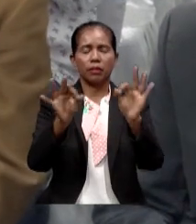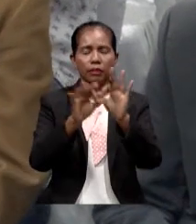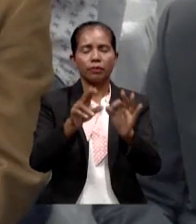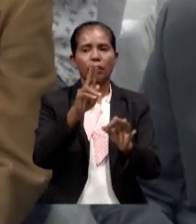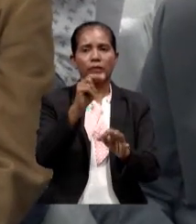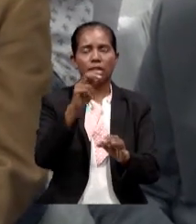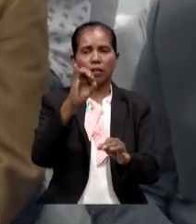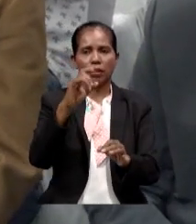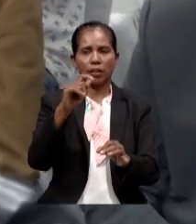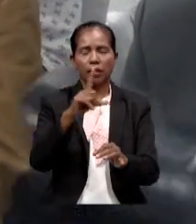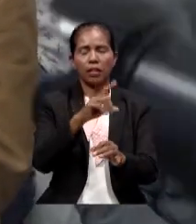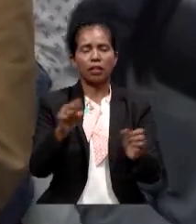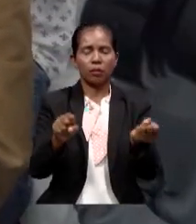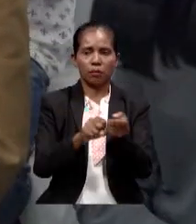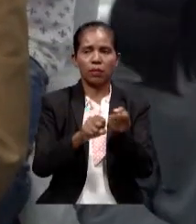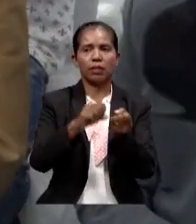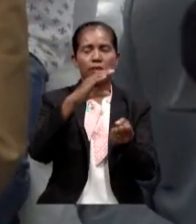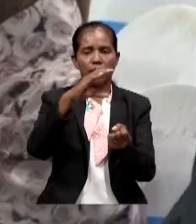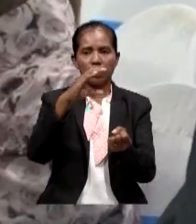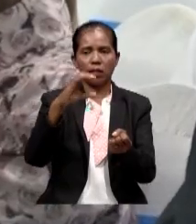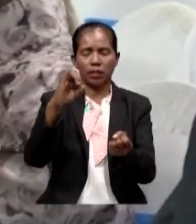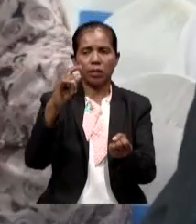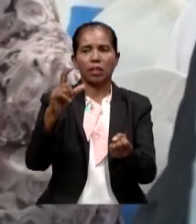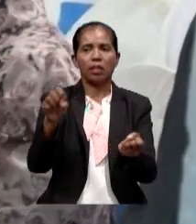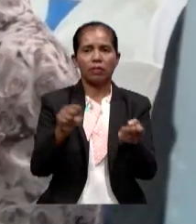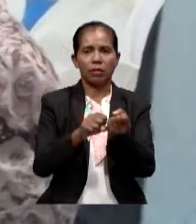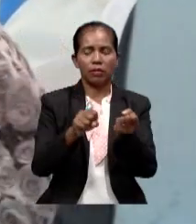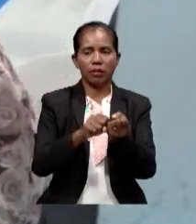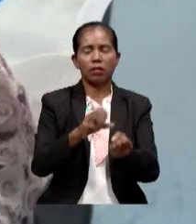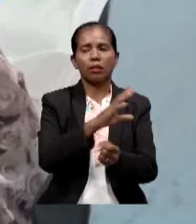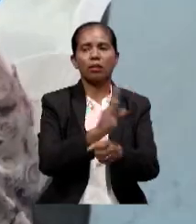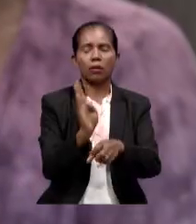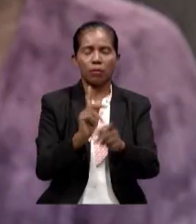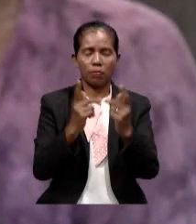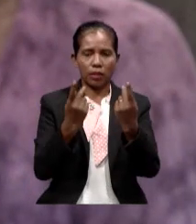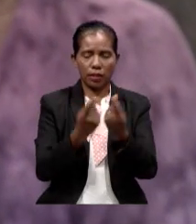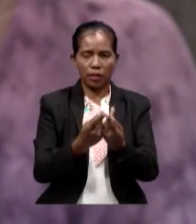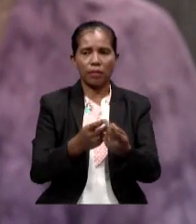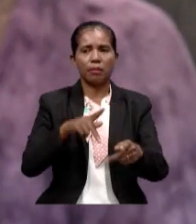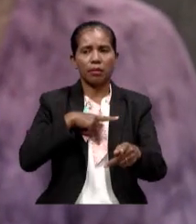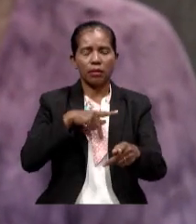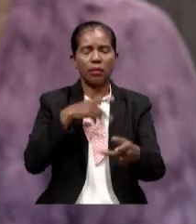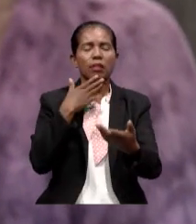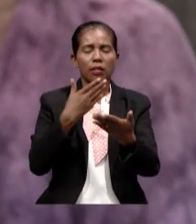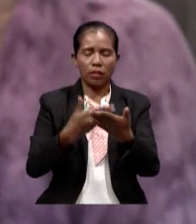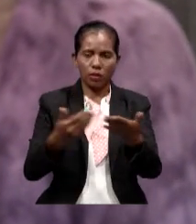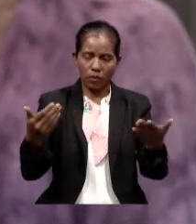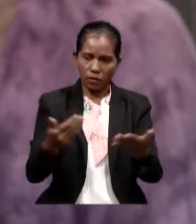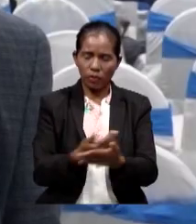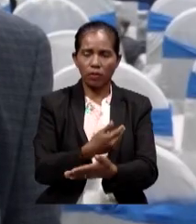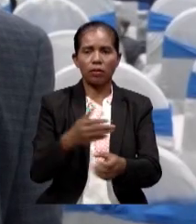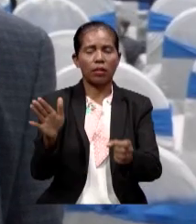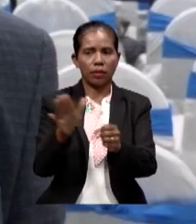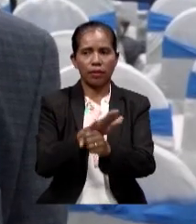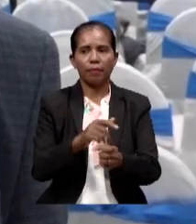hori apoiu CSI-tele a forța sector privadu mai creativu, productivu, inovativu, ho sustentabil.